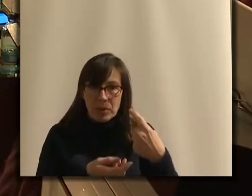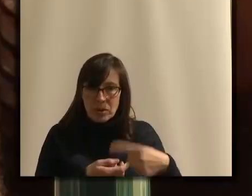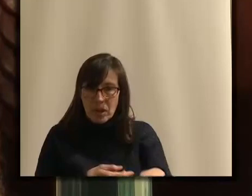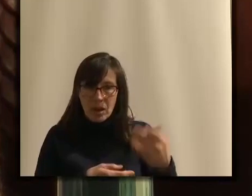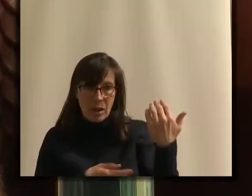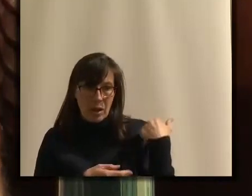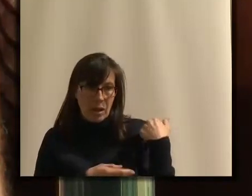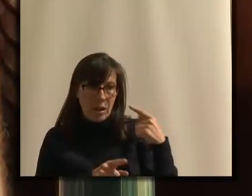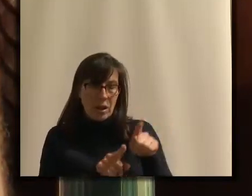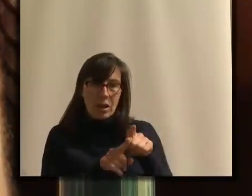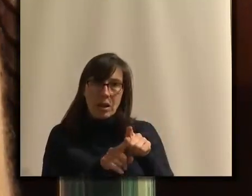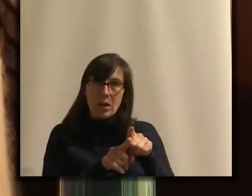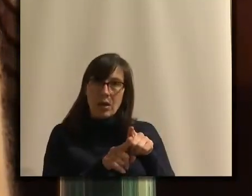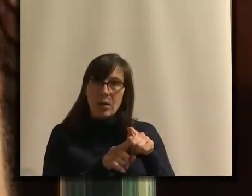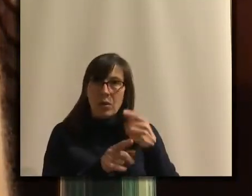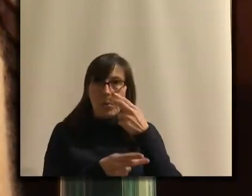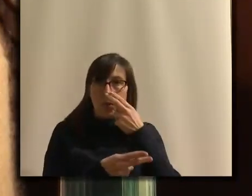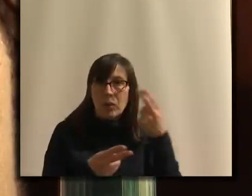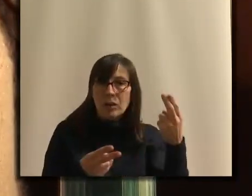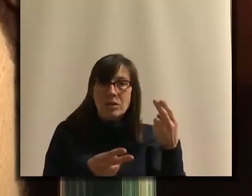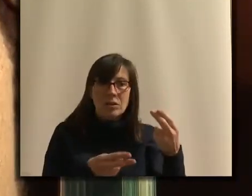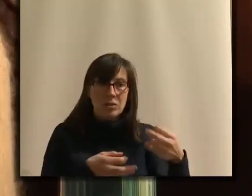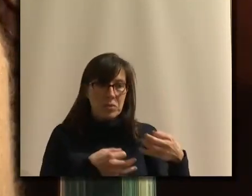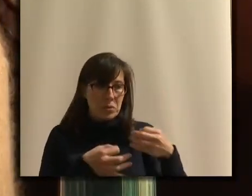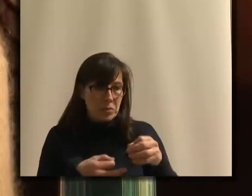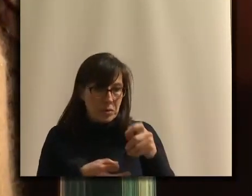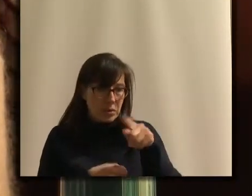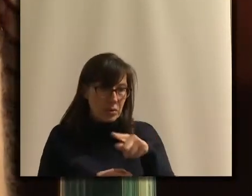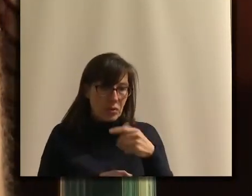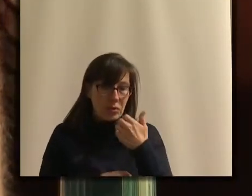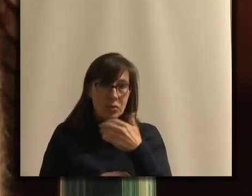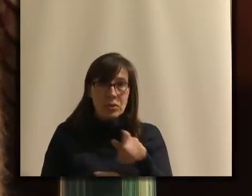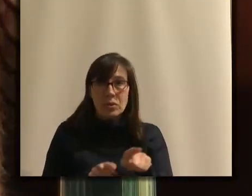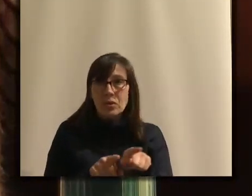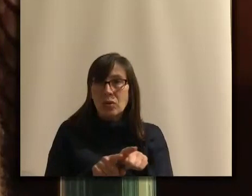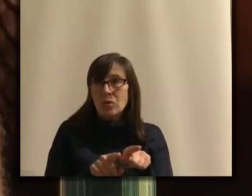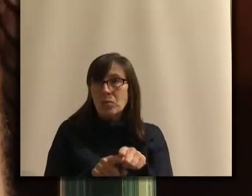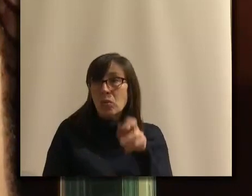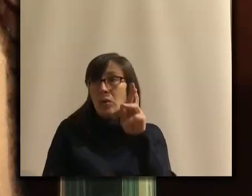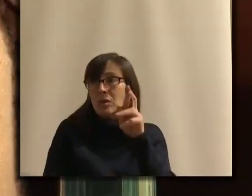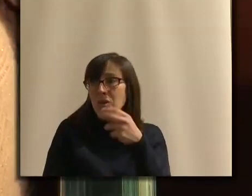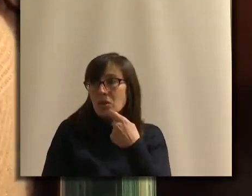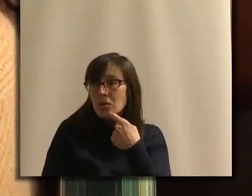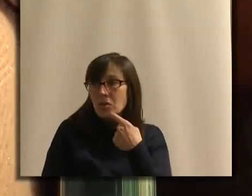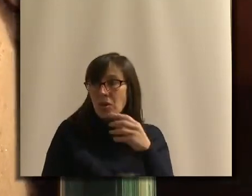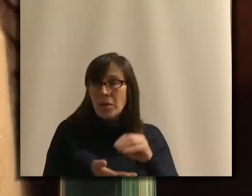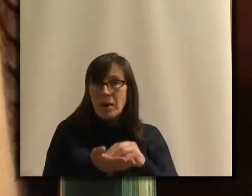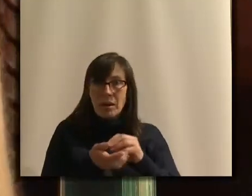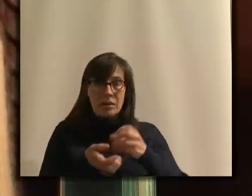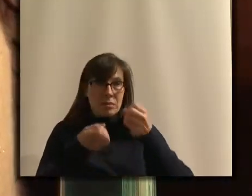ha arribat, però no era... Quedem, com deia un regidor, que de vegades quedo